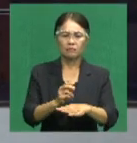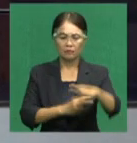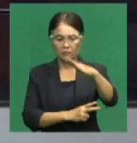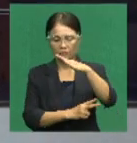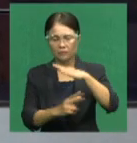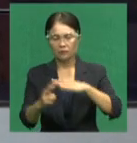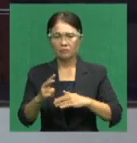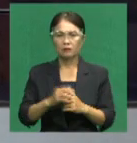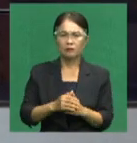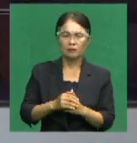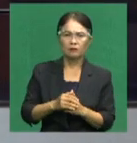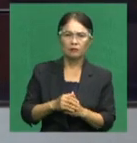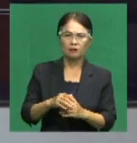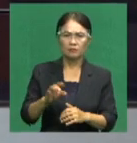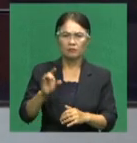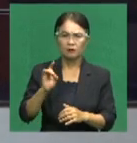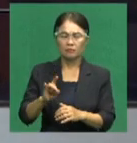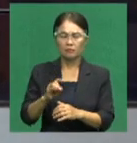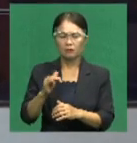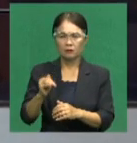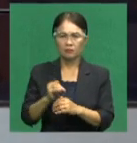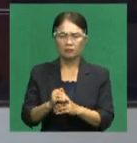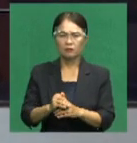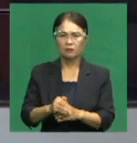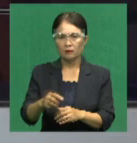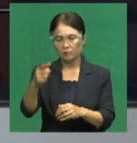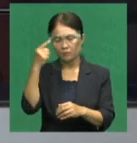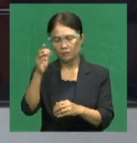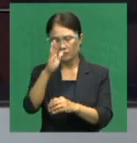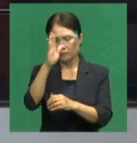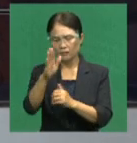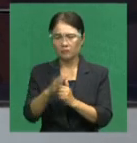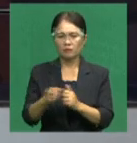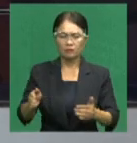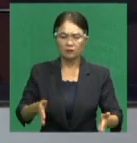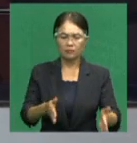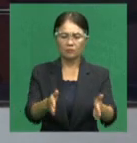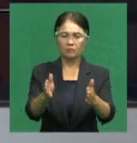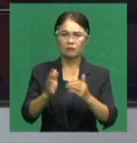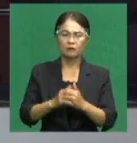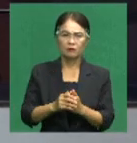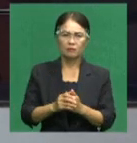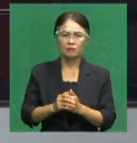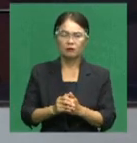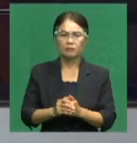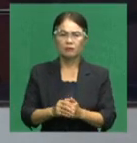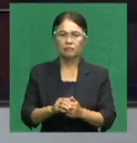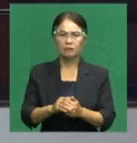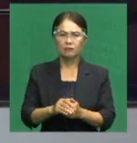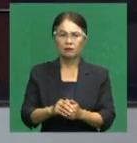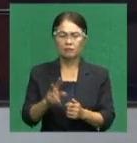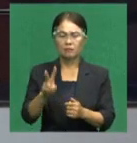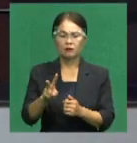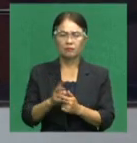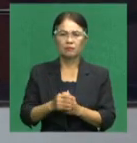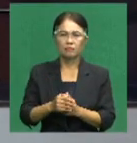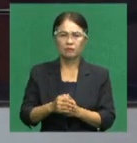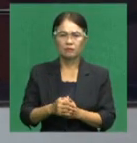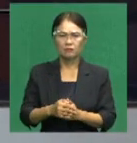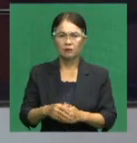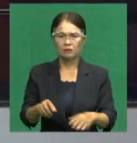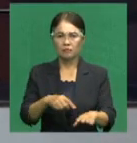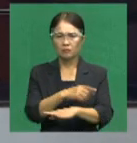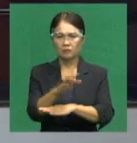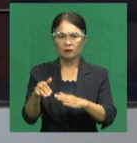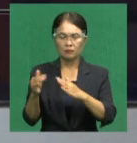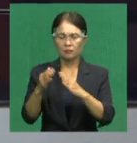ស្ពានបាទព្រែកសំរោងបាទនៅតាខ្មៅនោះដែលជាផ្លូវបាទសម្រាប់ផ្លូវទី2បាទផ្លូវកបាត់ក្រុងបា